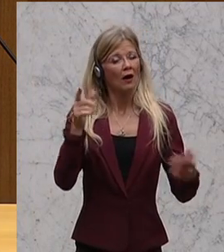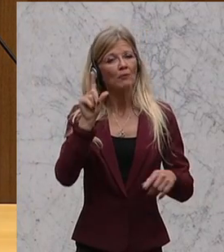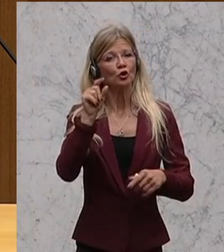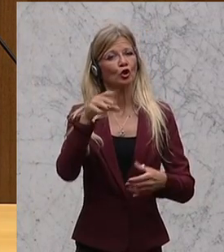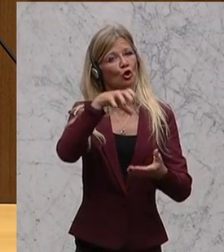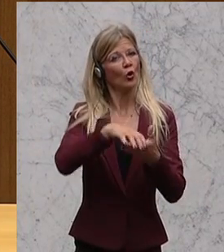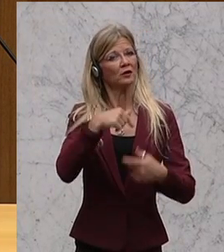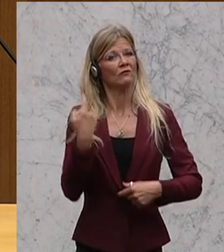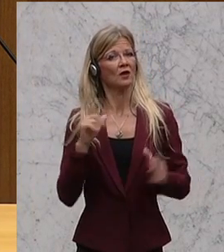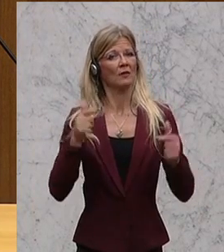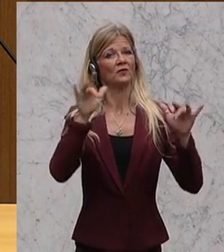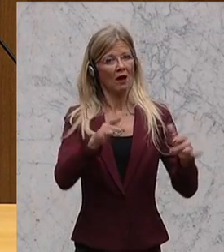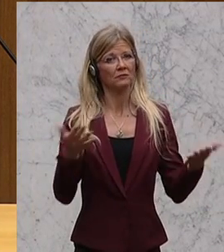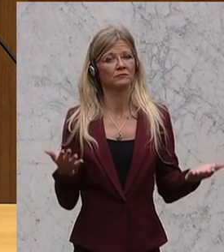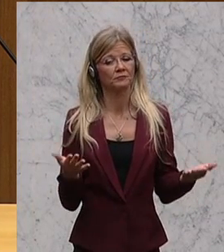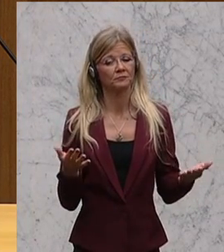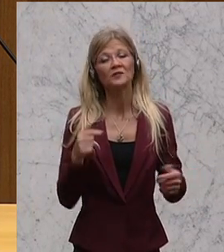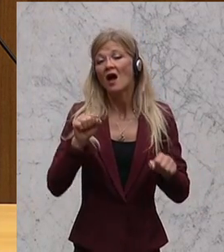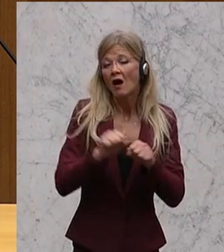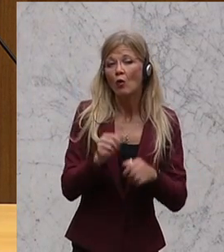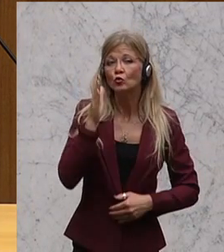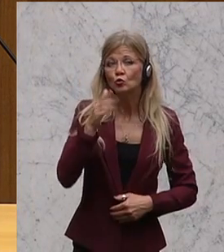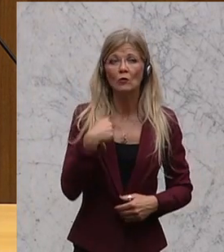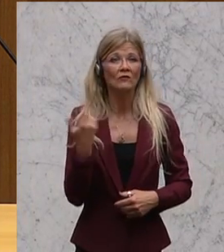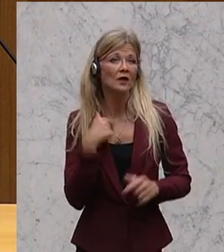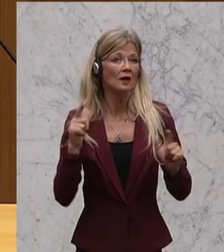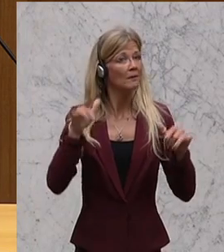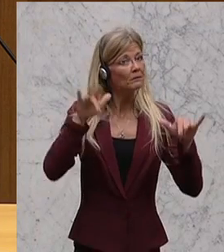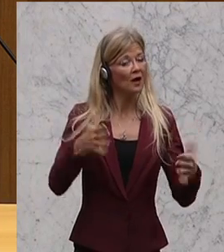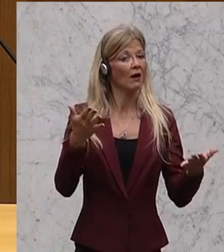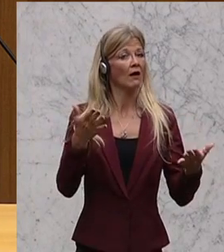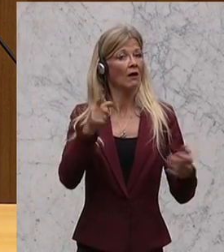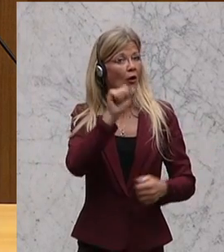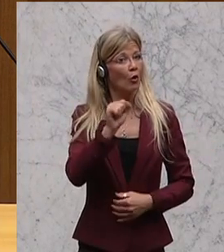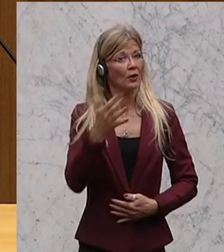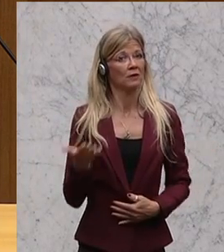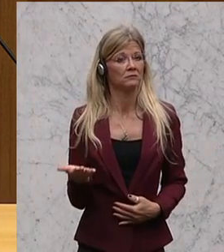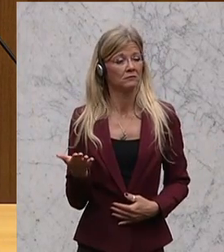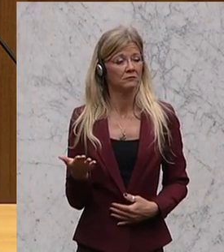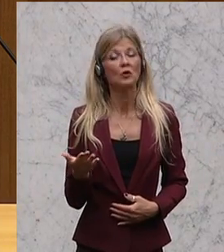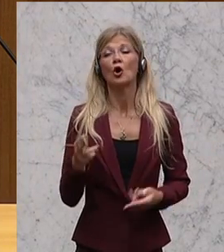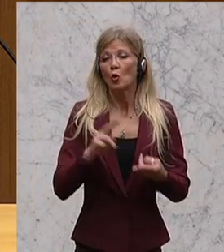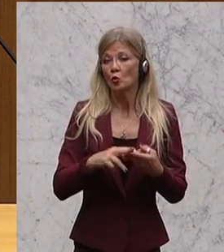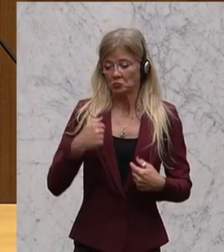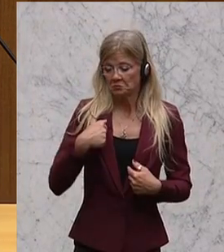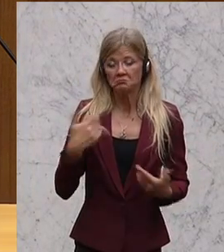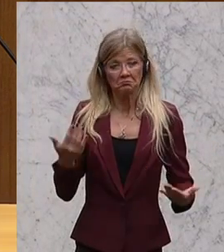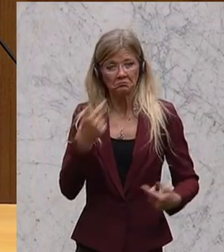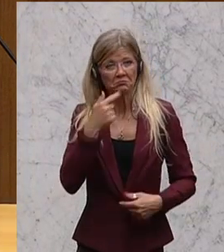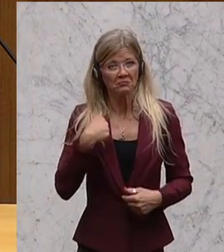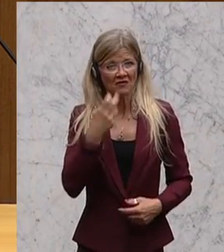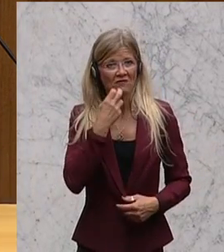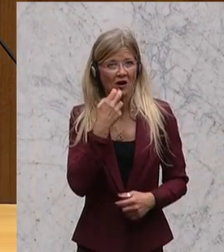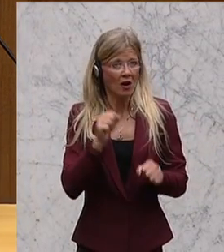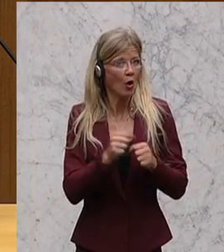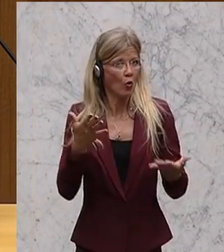wir leben und an dem wir auch in Zukunft leben werden. Was mich betrifft, auch leben wollen. Ich halte es daher